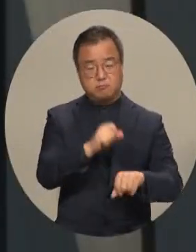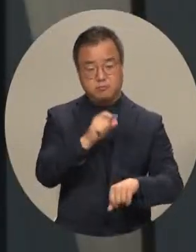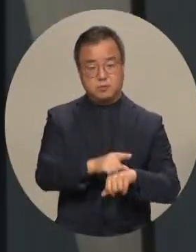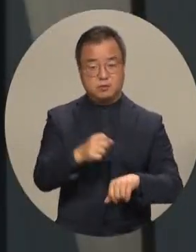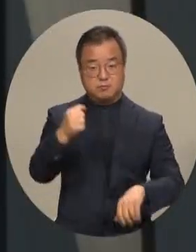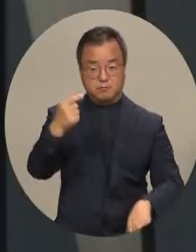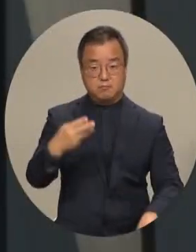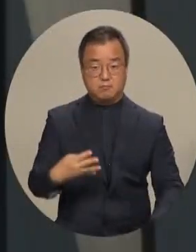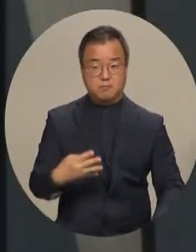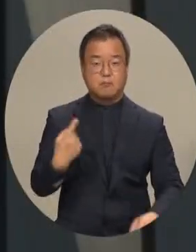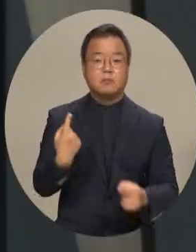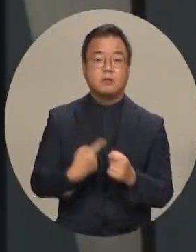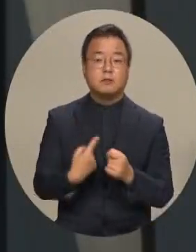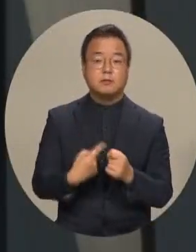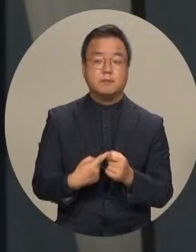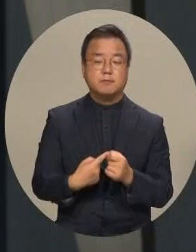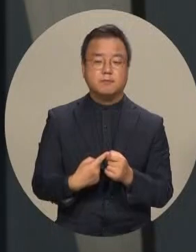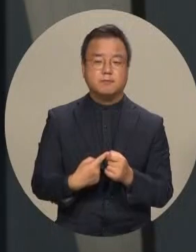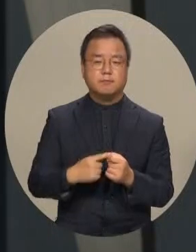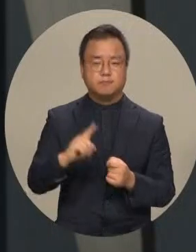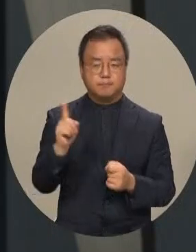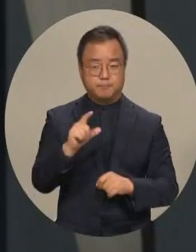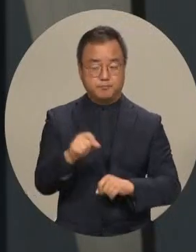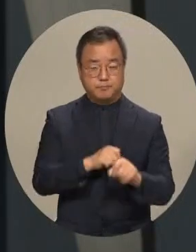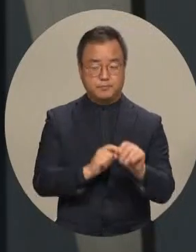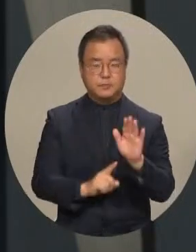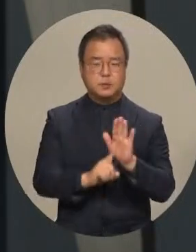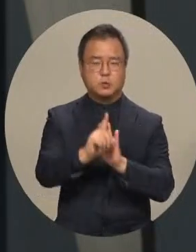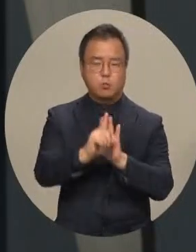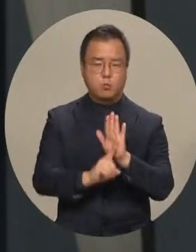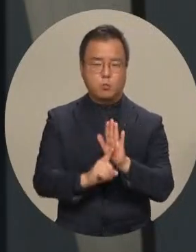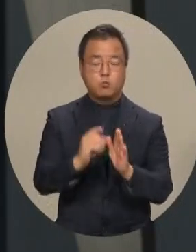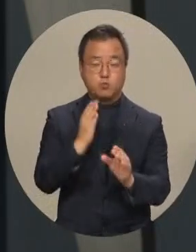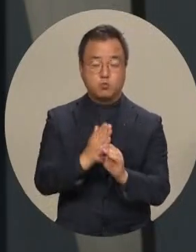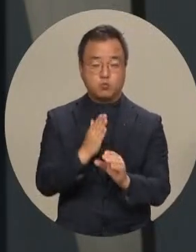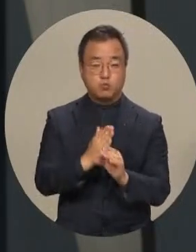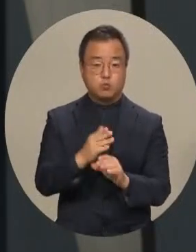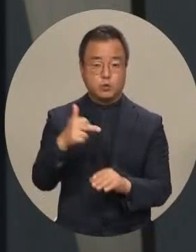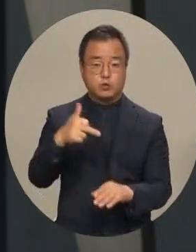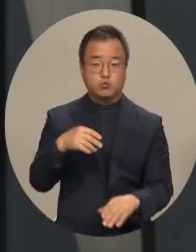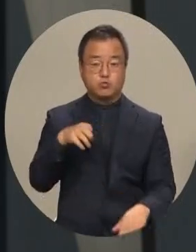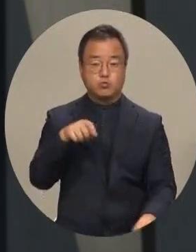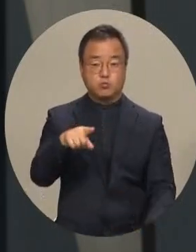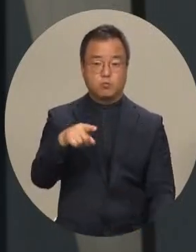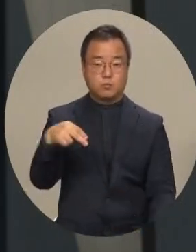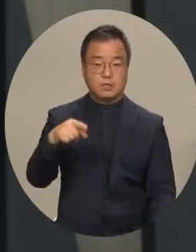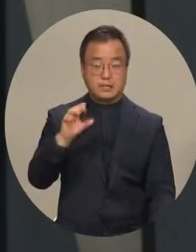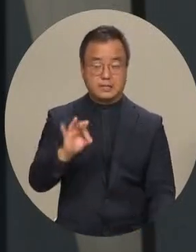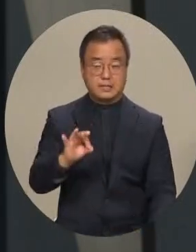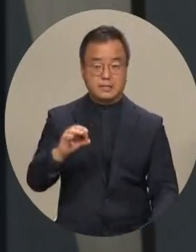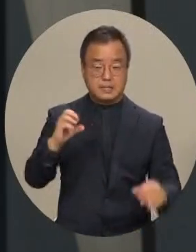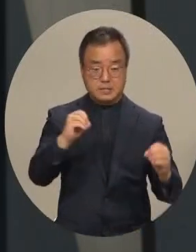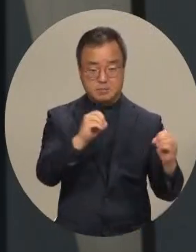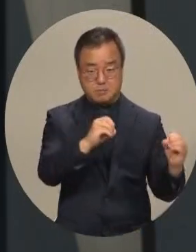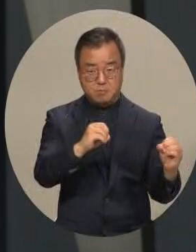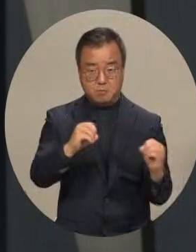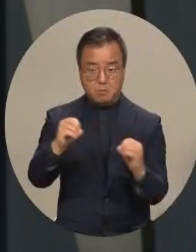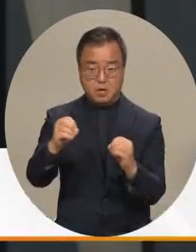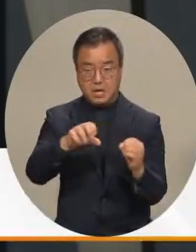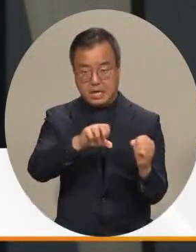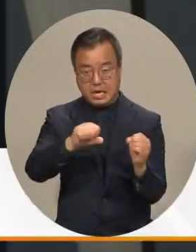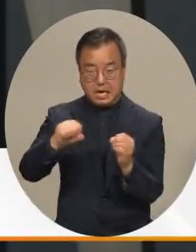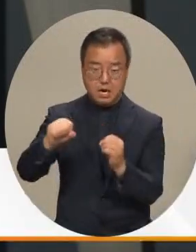있는데요 첫 번째는 어느 특정 임계 온도에서 전자가 말씀드렸던 쿠퍼상을 형성할 조건이 되어서 저항이 0이 되어 버리는